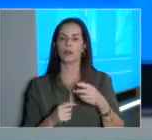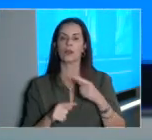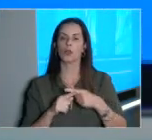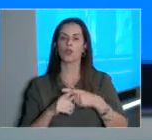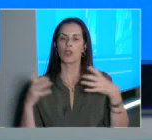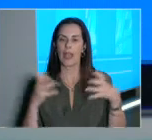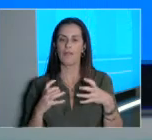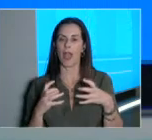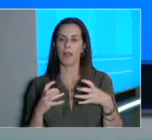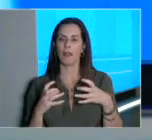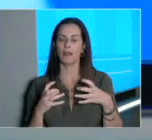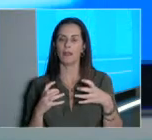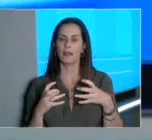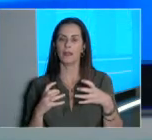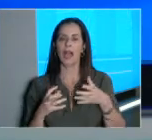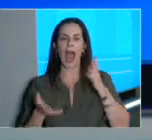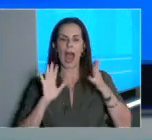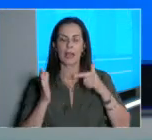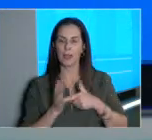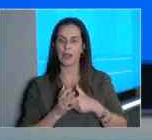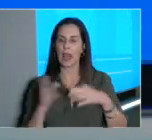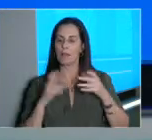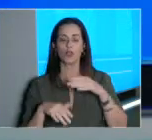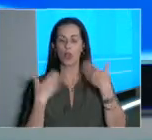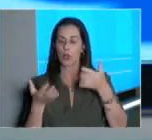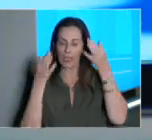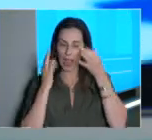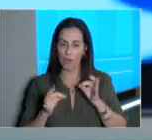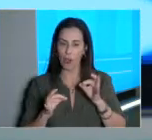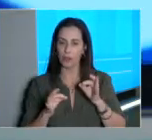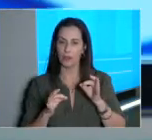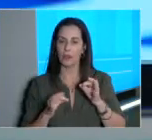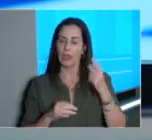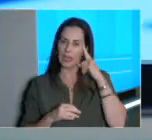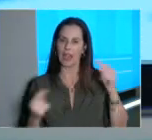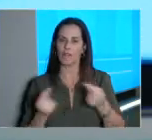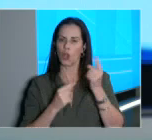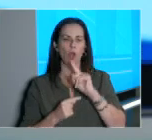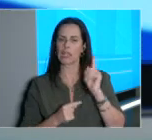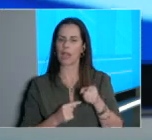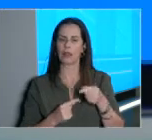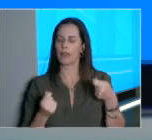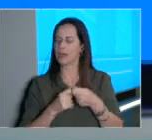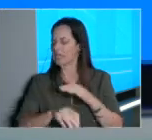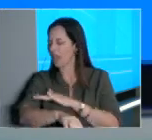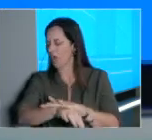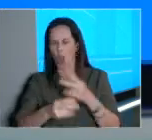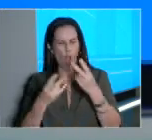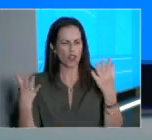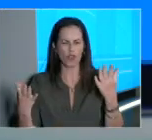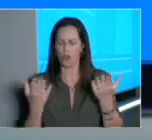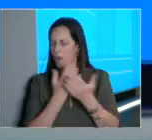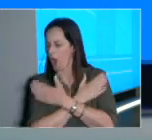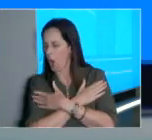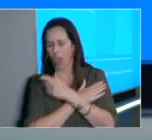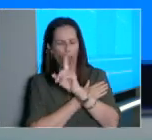של חברה שאלימה, חברה שלא נותנת כבוד לשני. בעיניי הוויכוח לא צריך להיות לפי צבע עור או